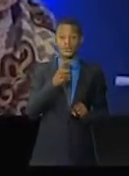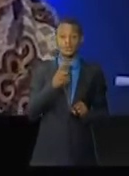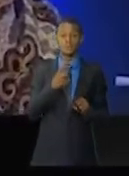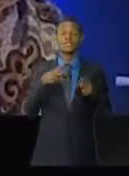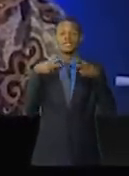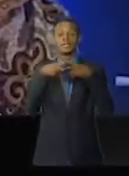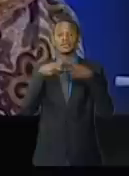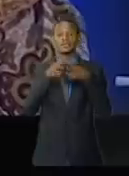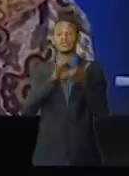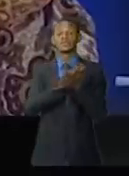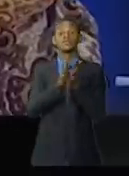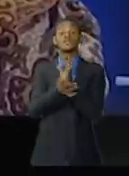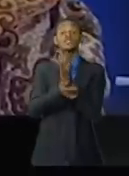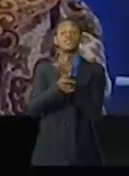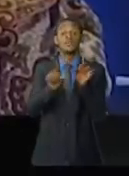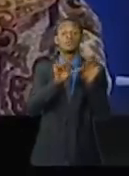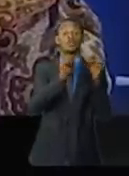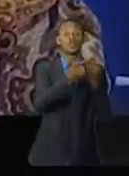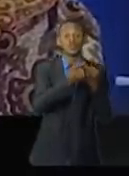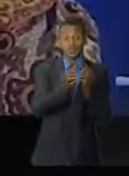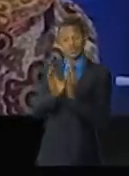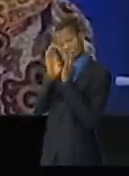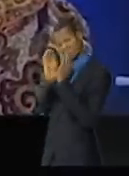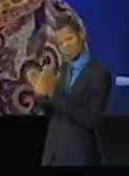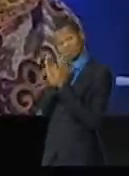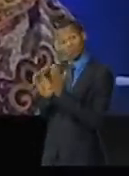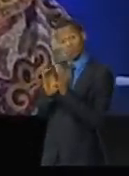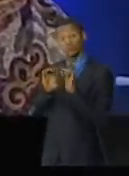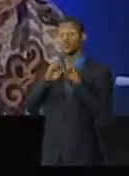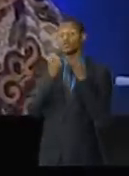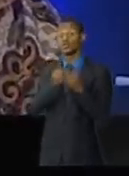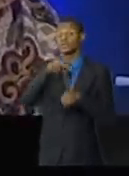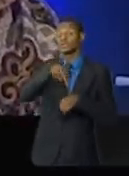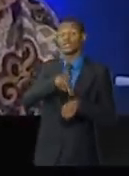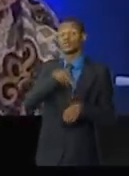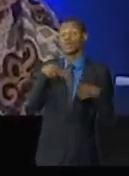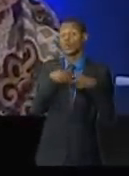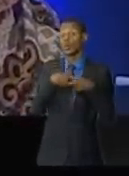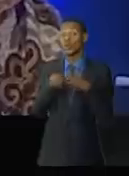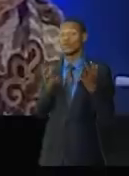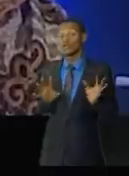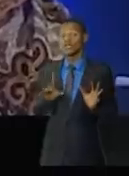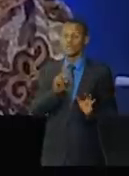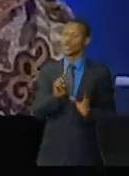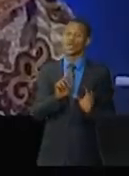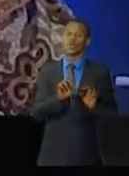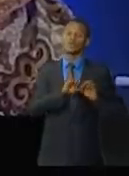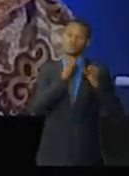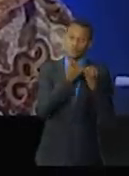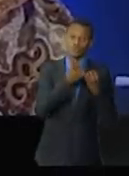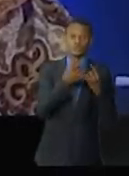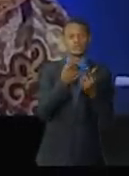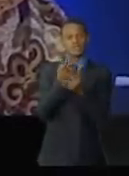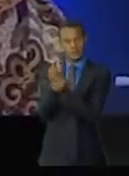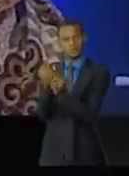système de paiement électronique de la facture de consommation de l'énergie électrique et la mise